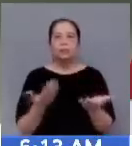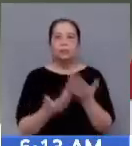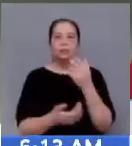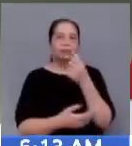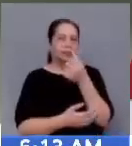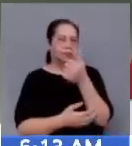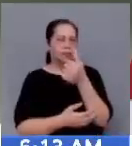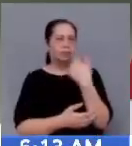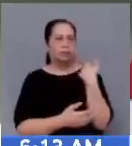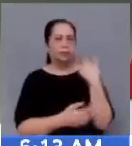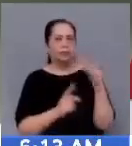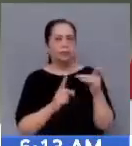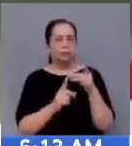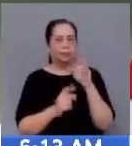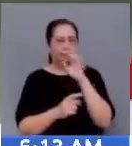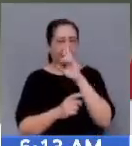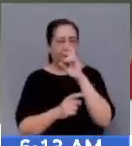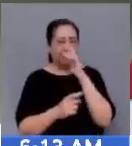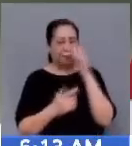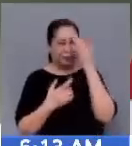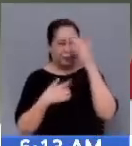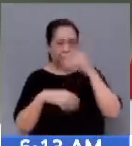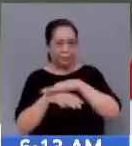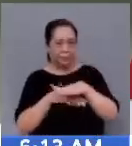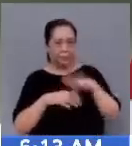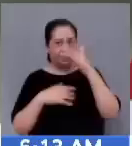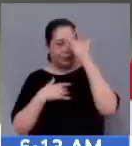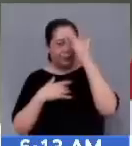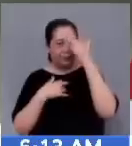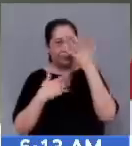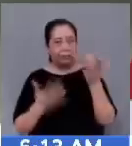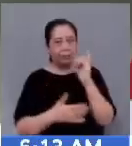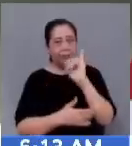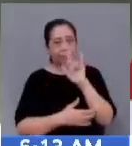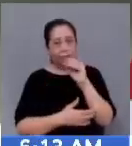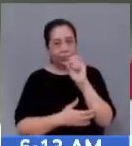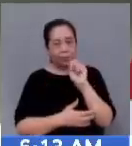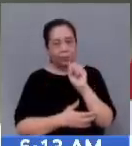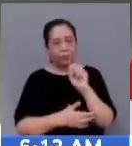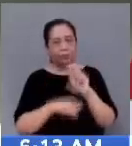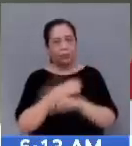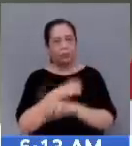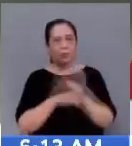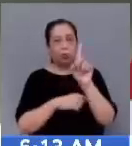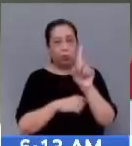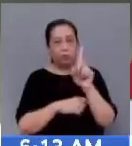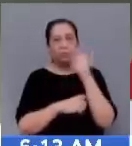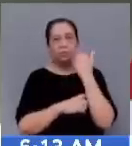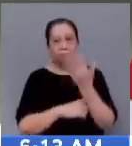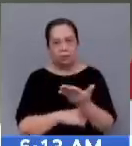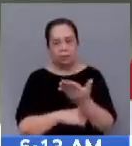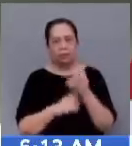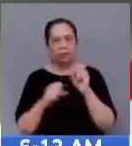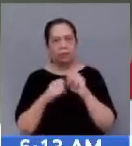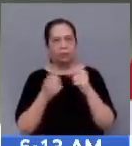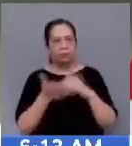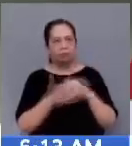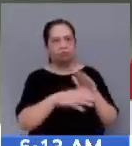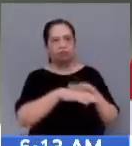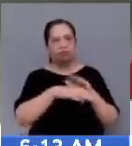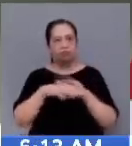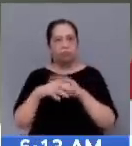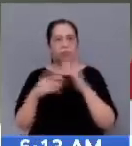ng leptospirosis sa Ilocos Region. Isa dyan ang namatay. Kaya naman activated na ang express lane sa